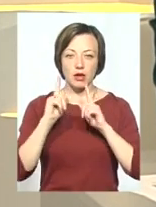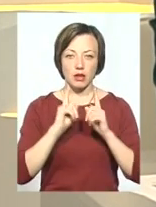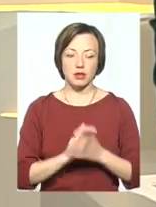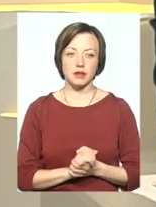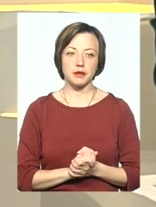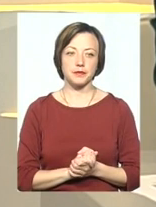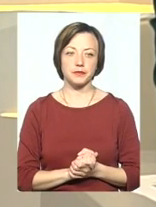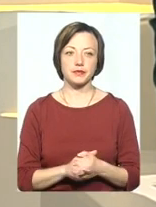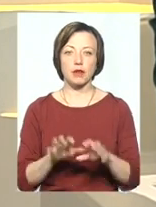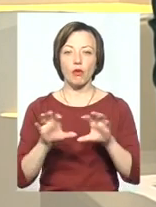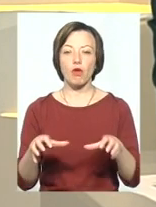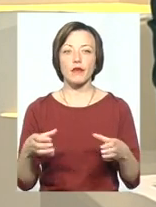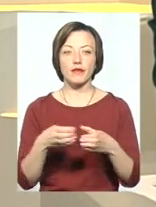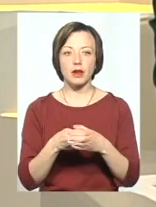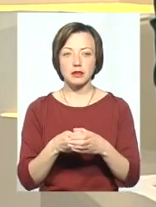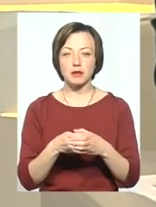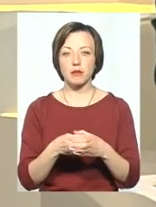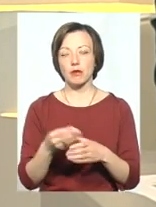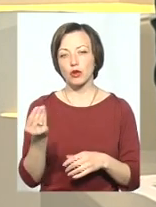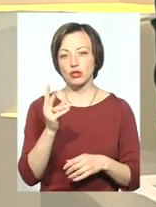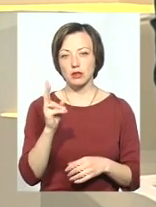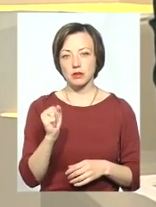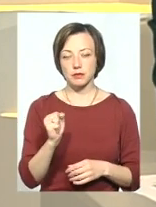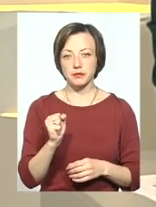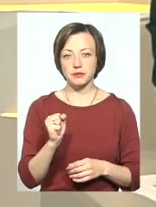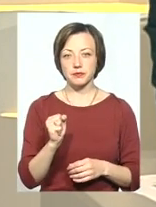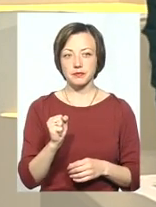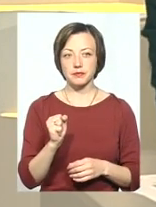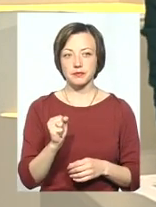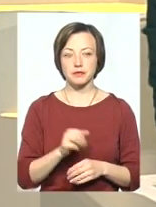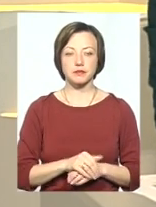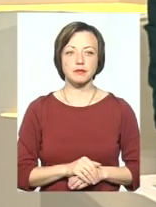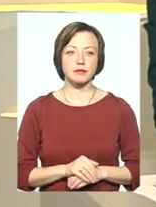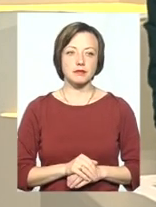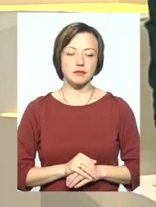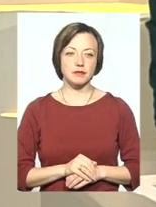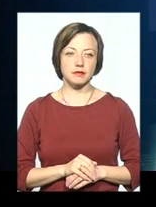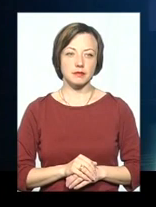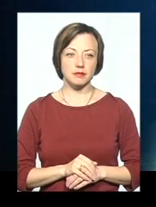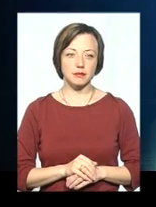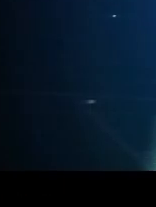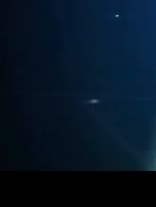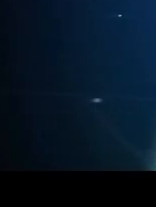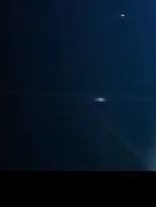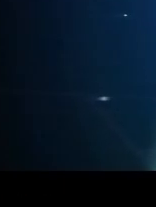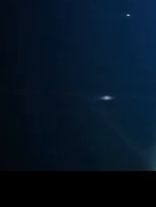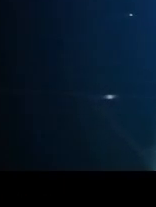ради, голови фракції блоку Петра Порошенка Солідарність Ніли Островської. Прошу, будь ласка.